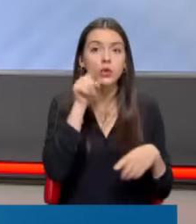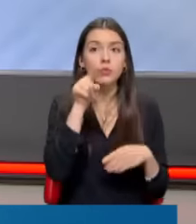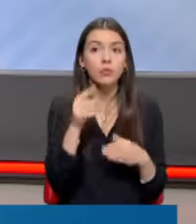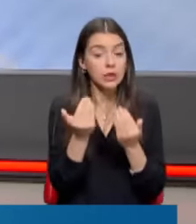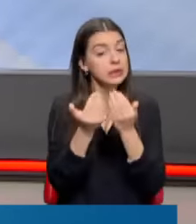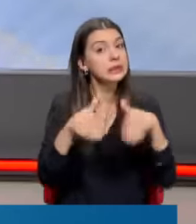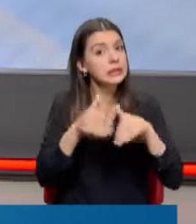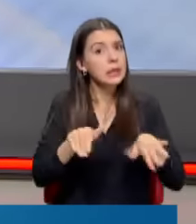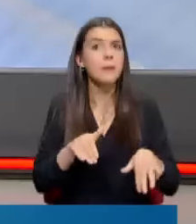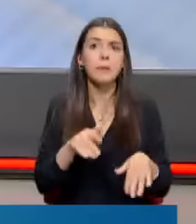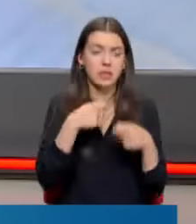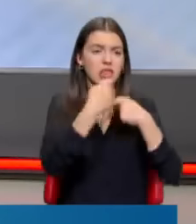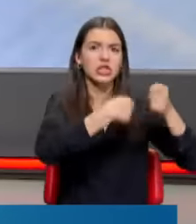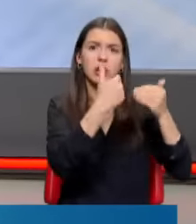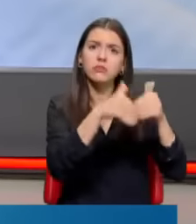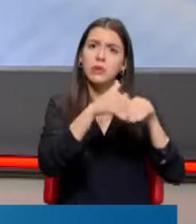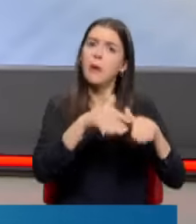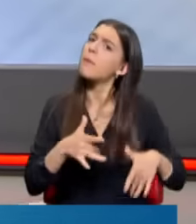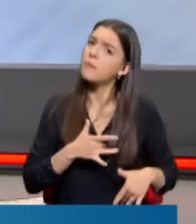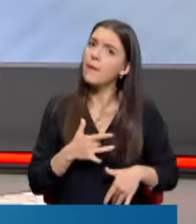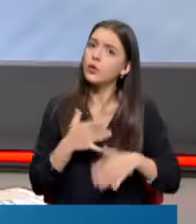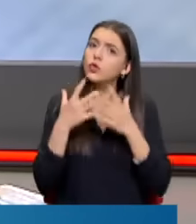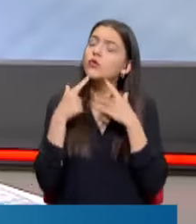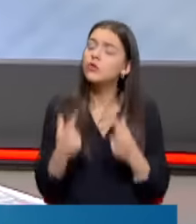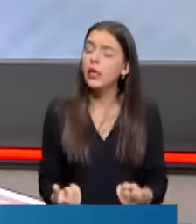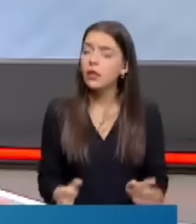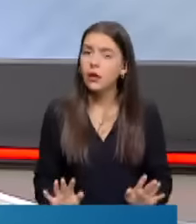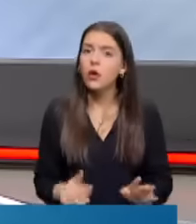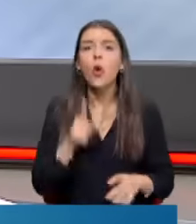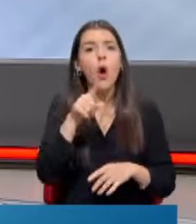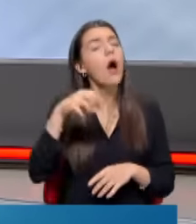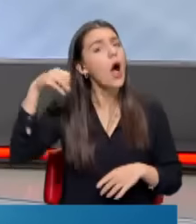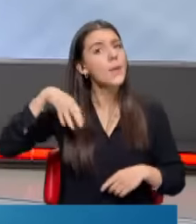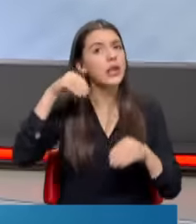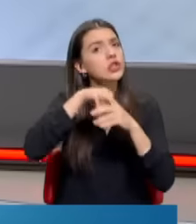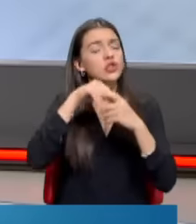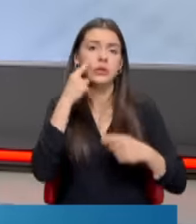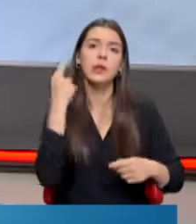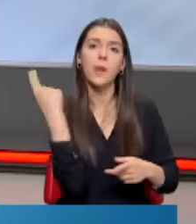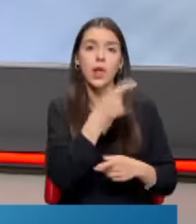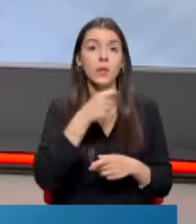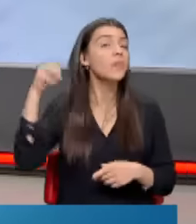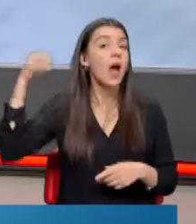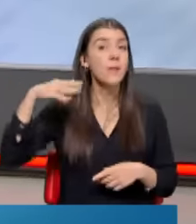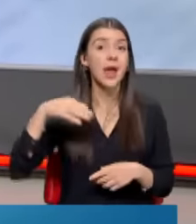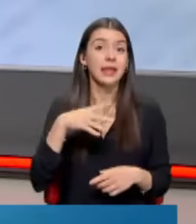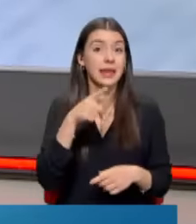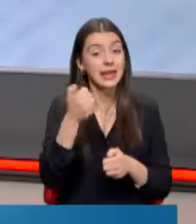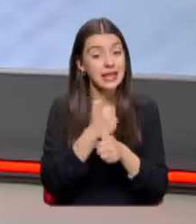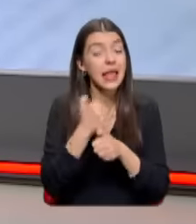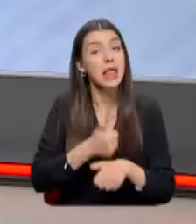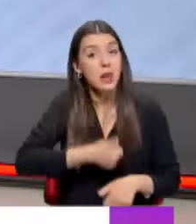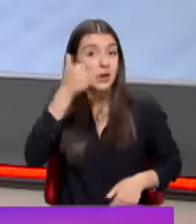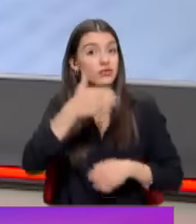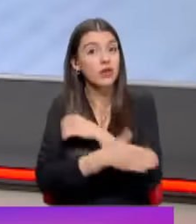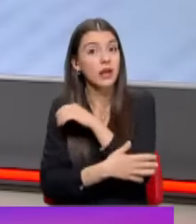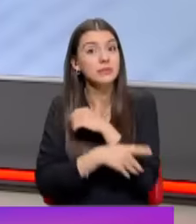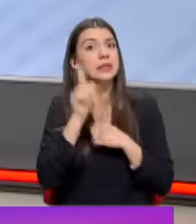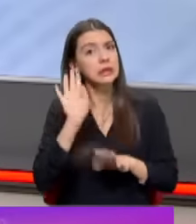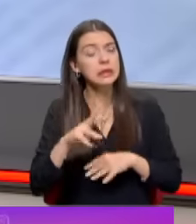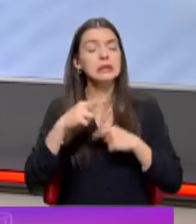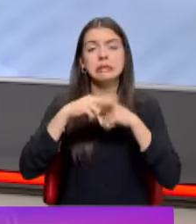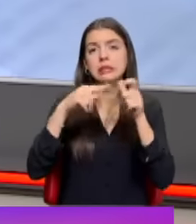kısıtlamalardan memnunuz dedi. O zaman AK Parti'nin içerisine bakalım. AK Parti Genel Başkan Yardımcısı eski bakan Sayın